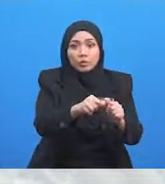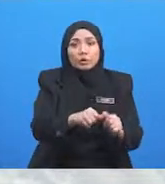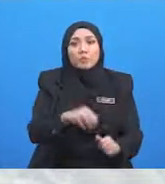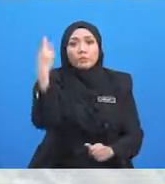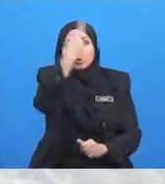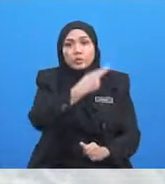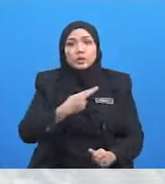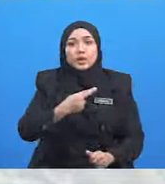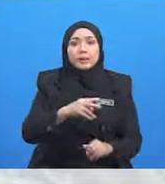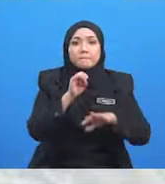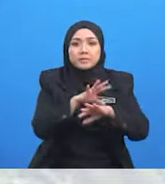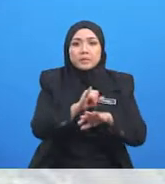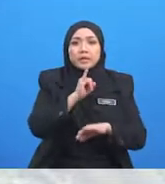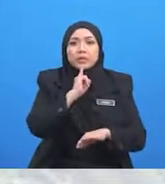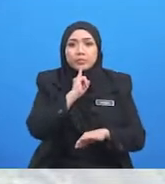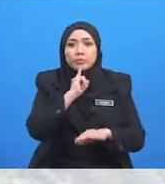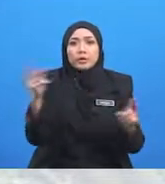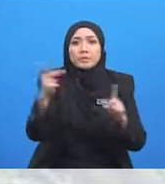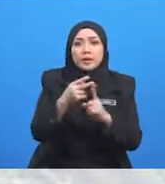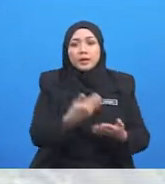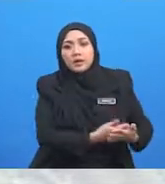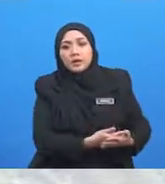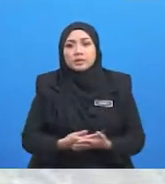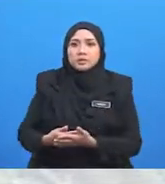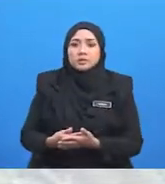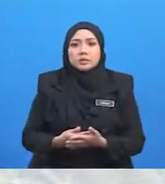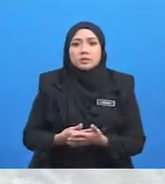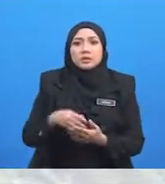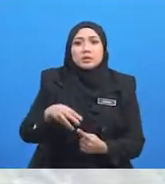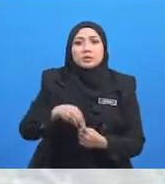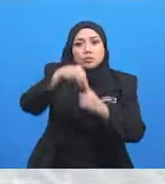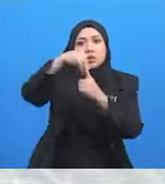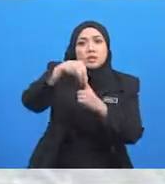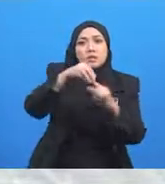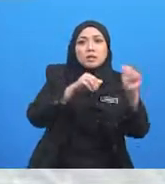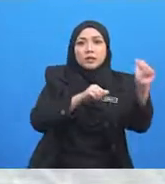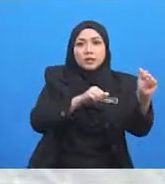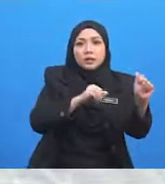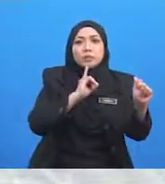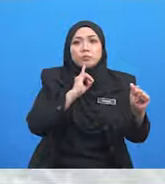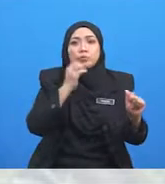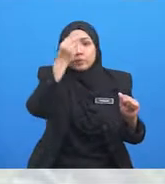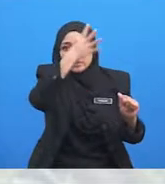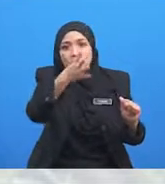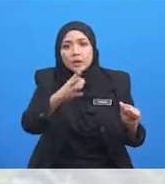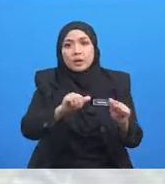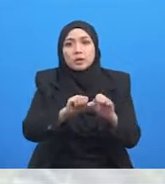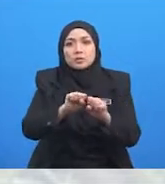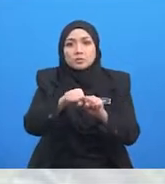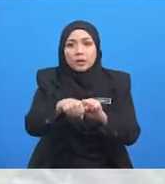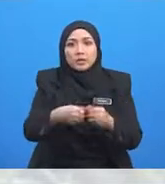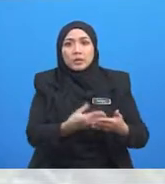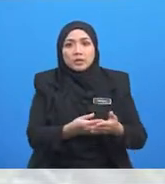kecuali A. Ibu berpesan agar anaknya rajin belajar. B.